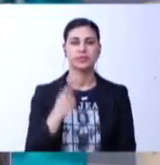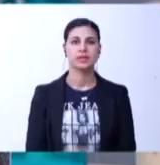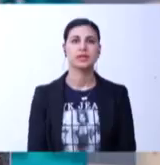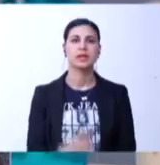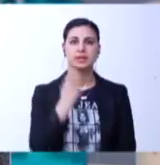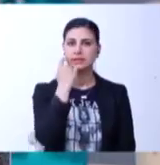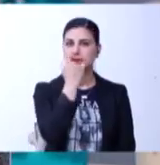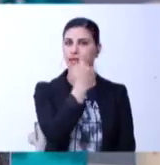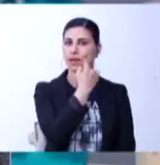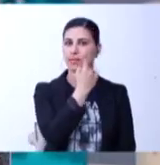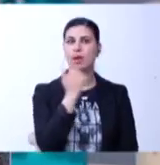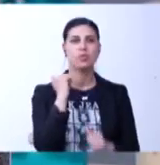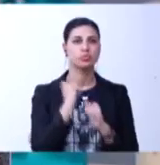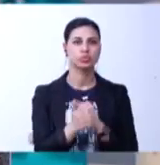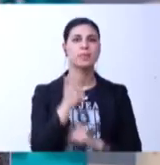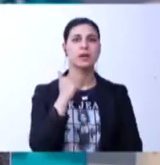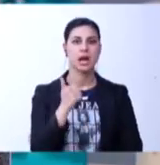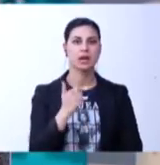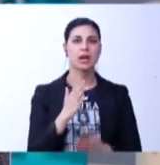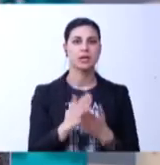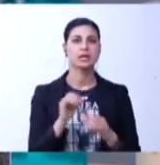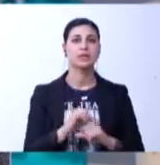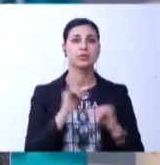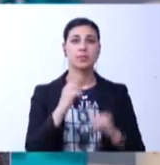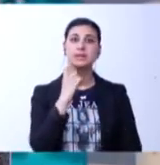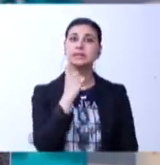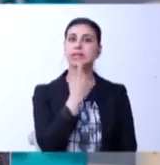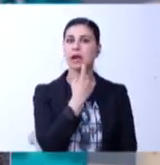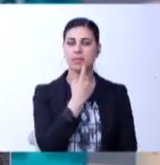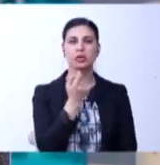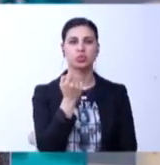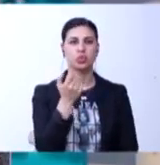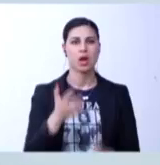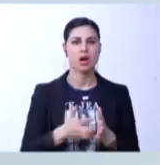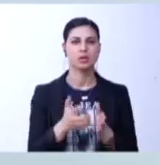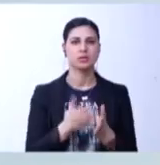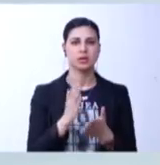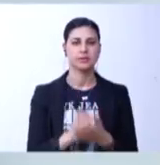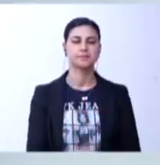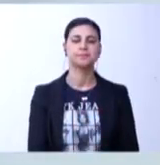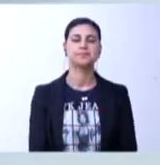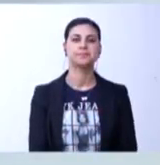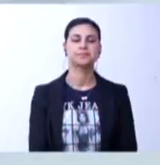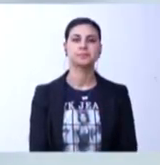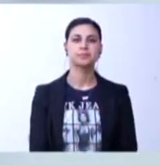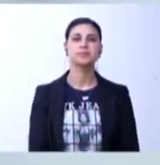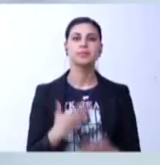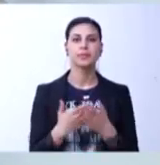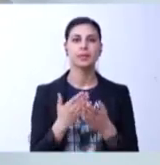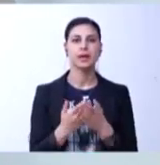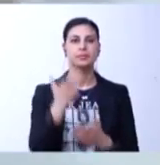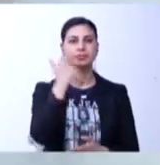ზედა ყბა არის ყოველთვის უფრო კარგად განვითარებული, ხოლო ქვედა ყბა ჩამორჩება განვითარებას. ტრავმა შეიძლება თუ არა